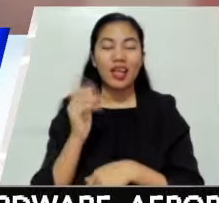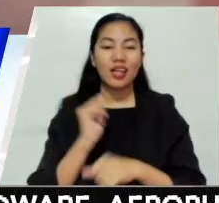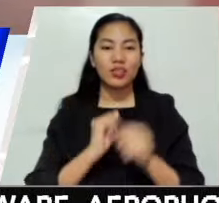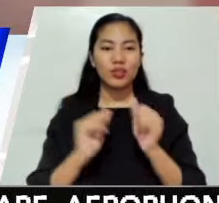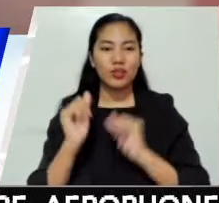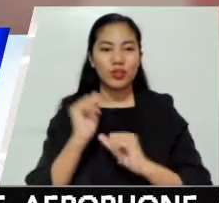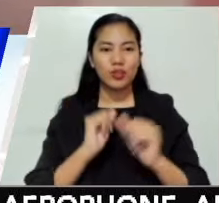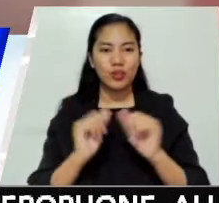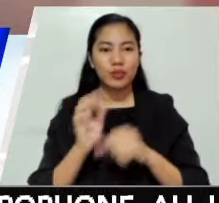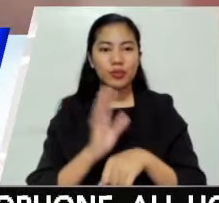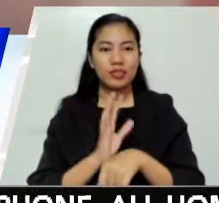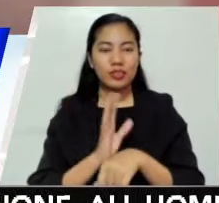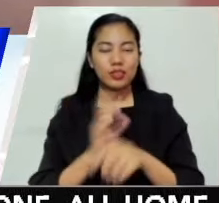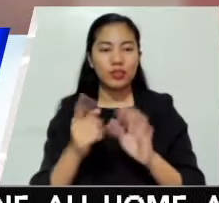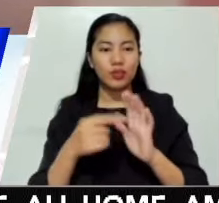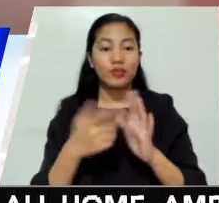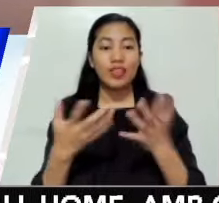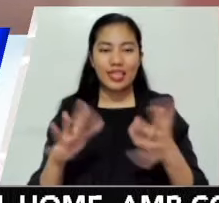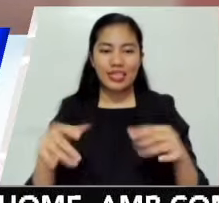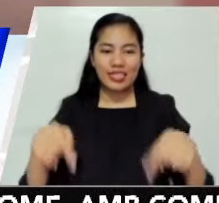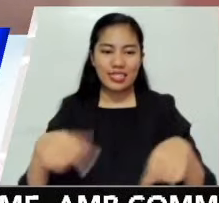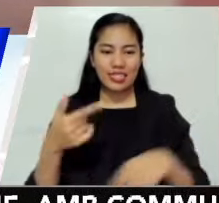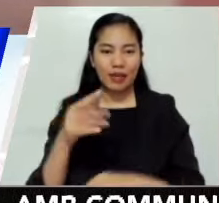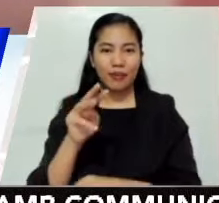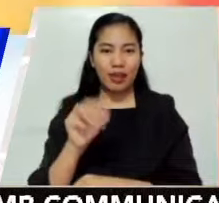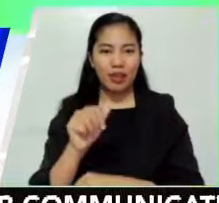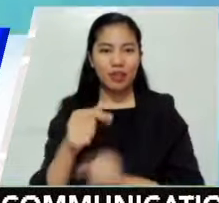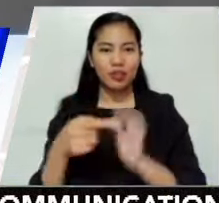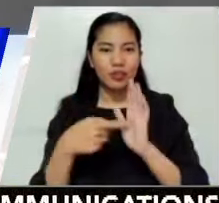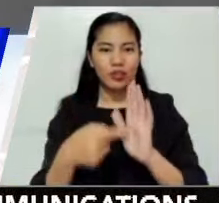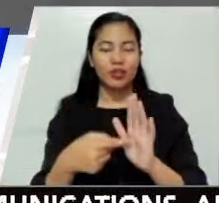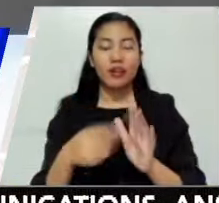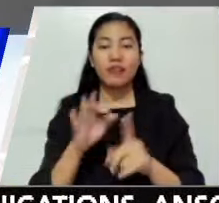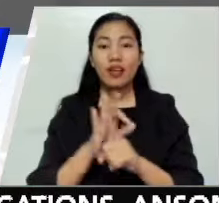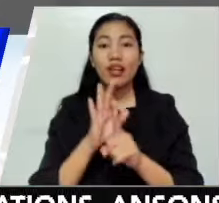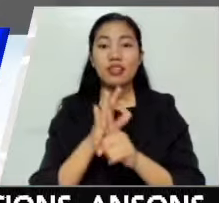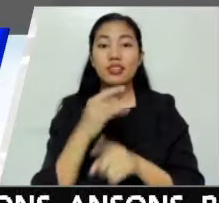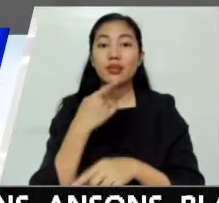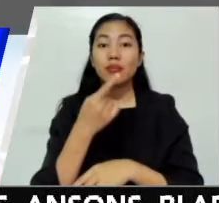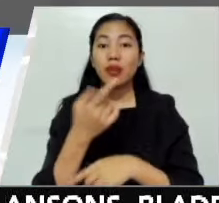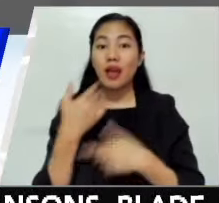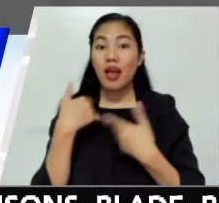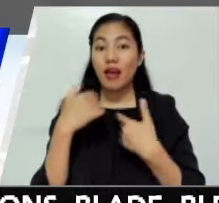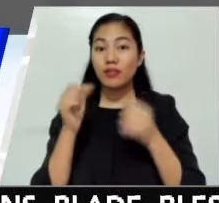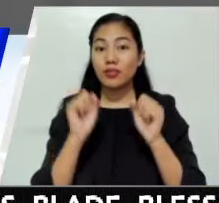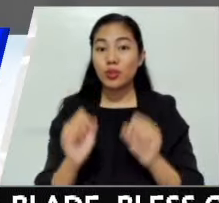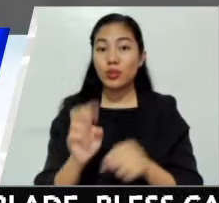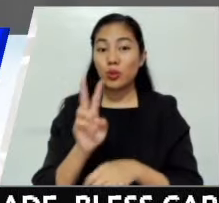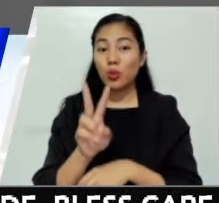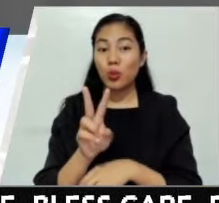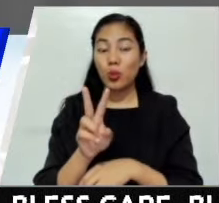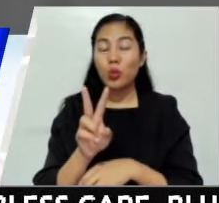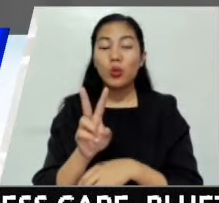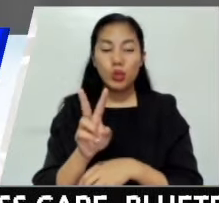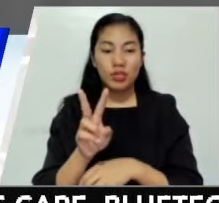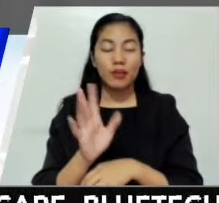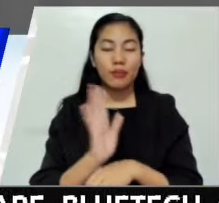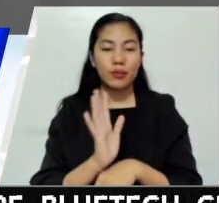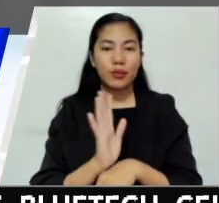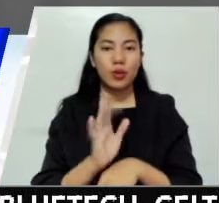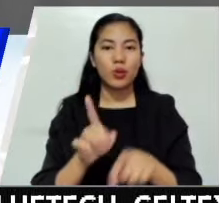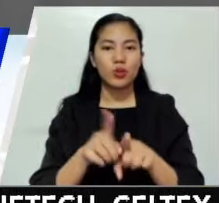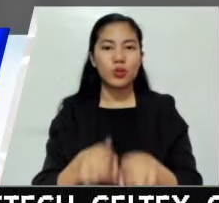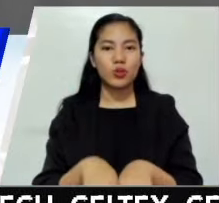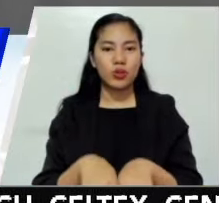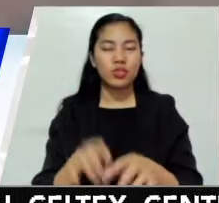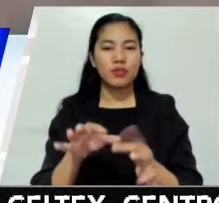ipinalabas na rin sa Kapuso Network. Hiritoloy ng fans, magkaka-season 2 na ba? Bukod kay Joon-gi, present din as special guest